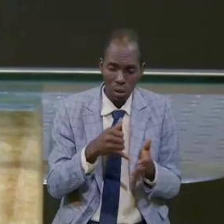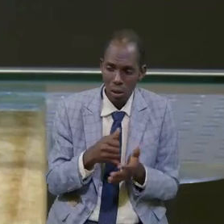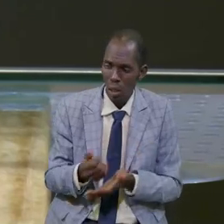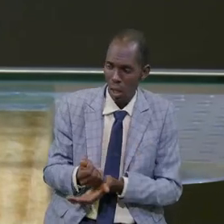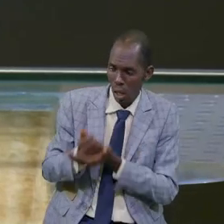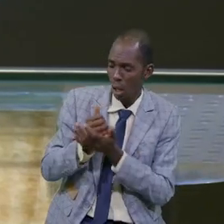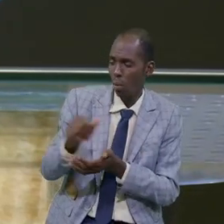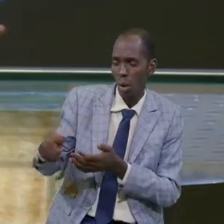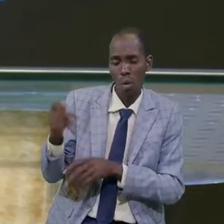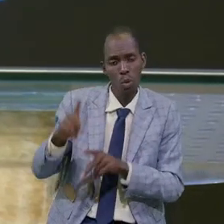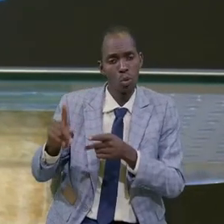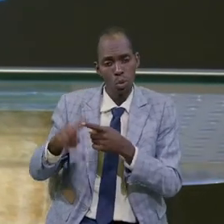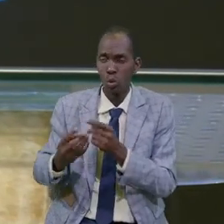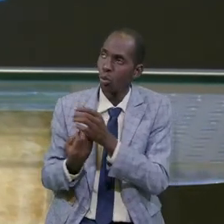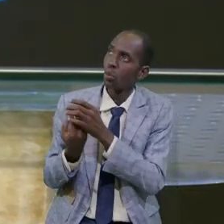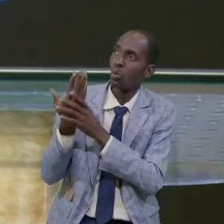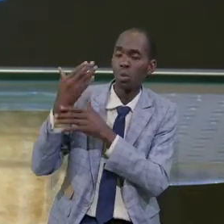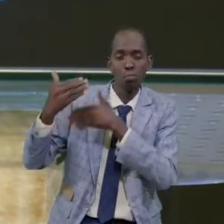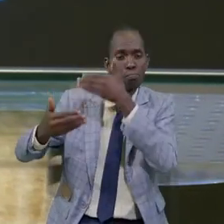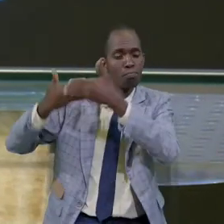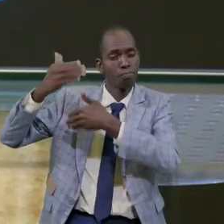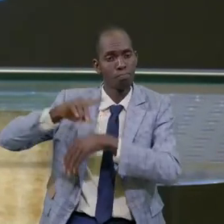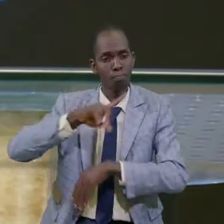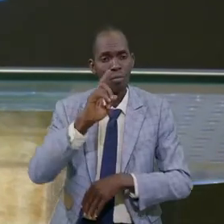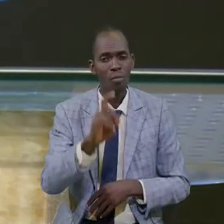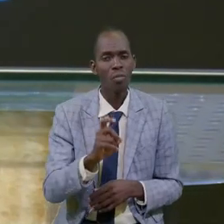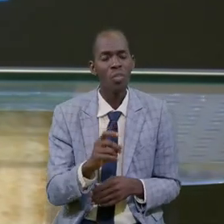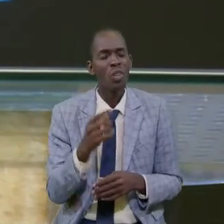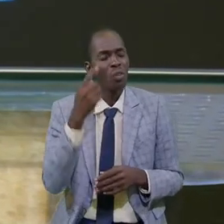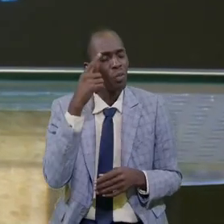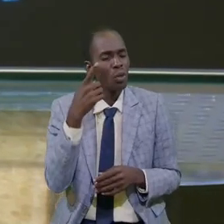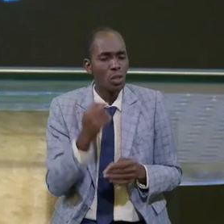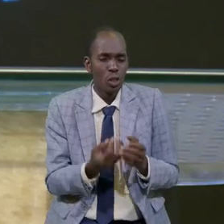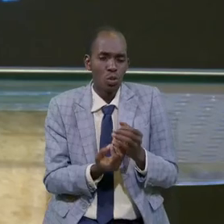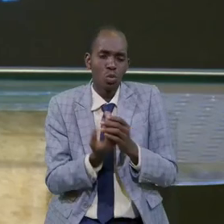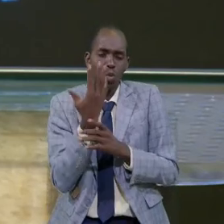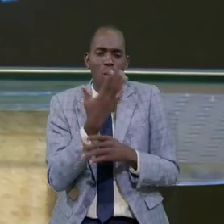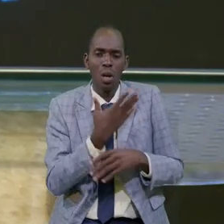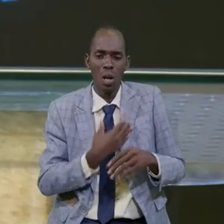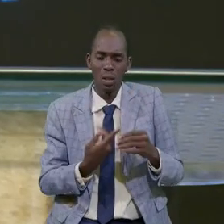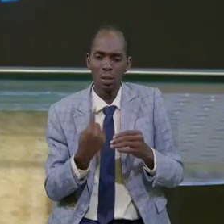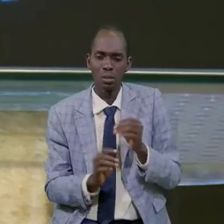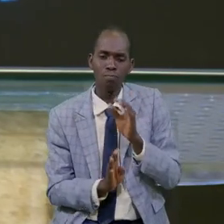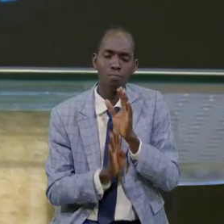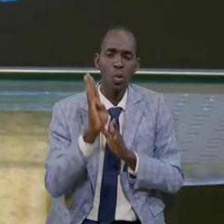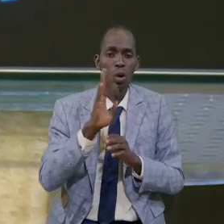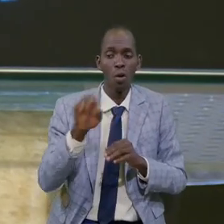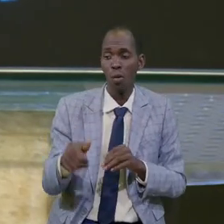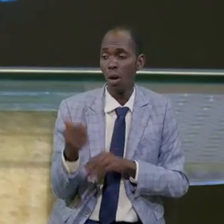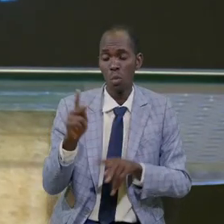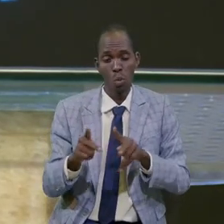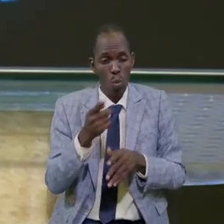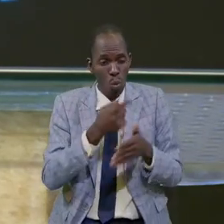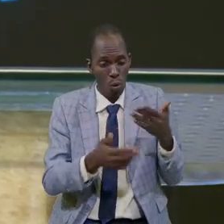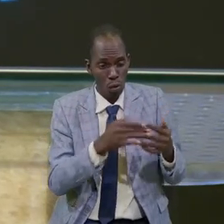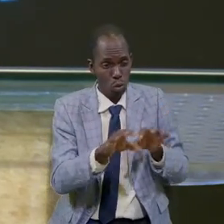le progrès des autres? Est-ce que cela édifie? Et pour la croissance et le développement des autres, est-ce que